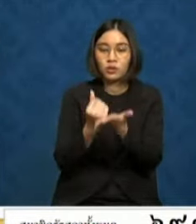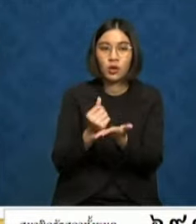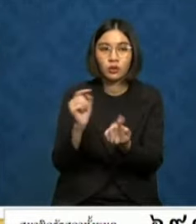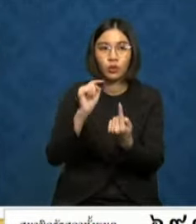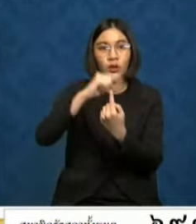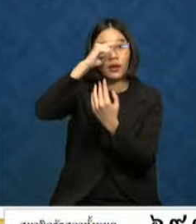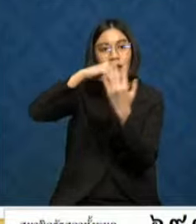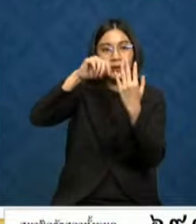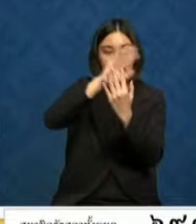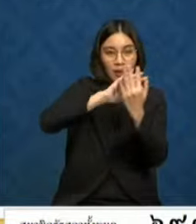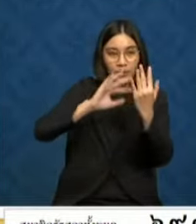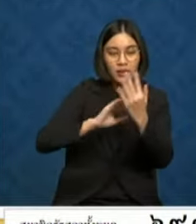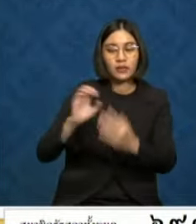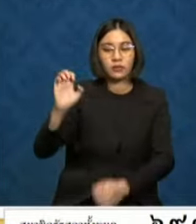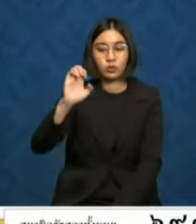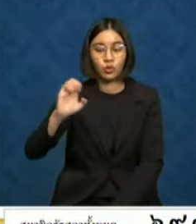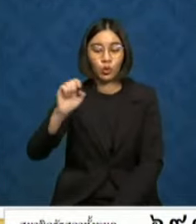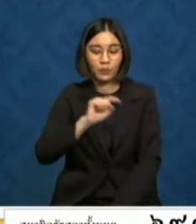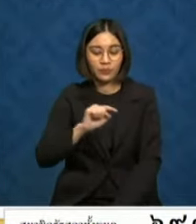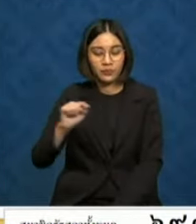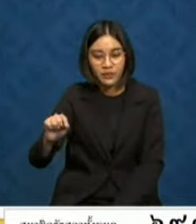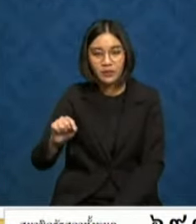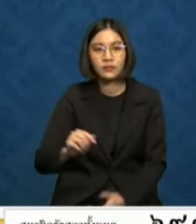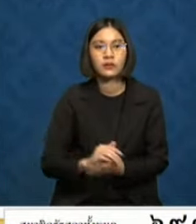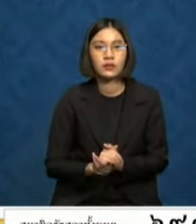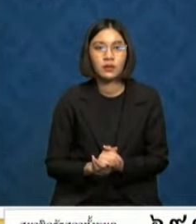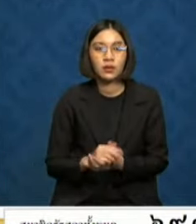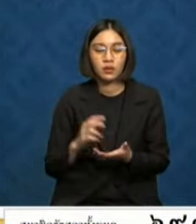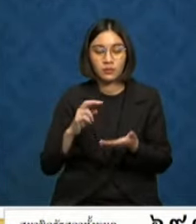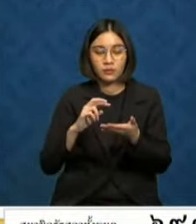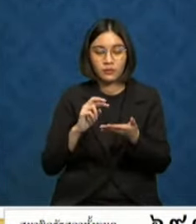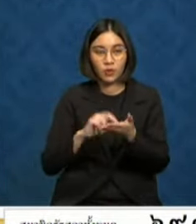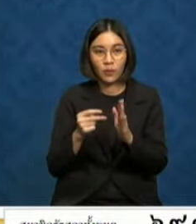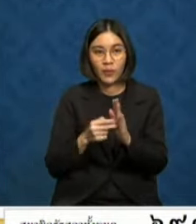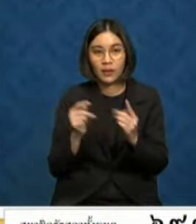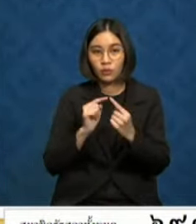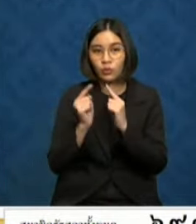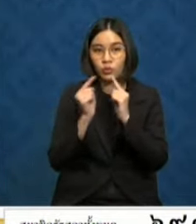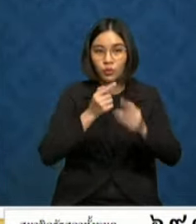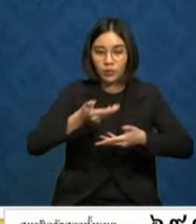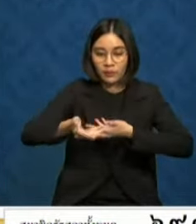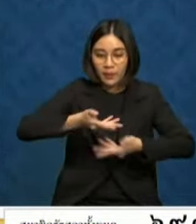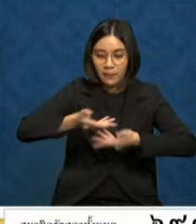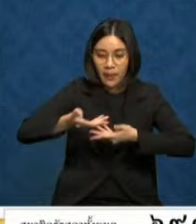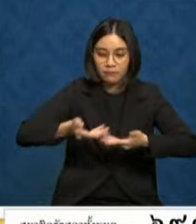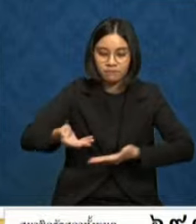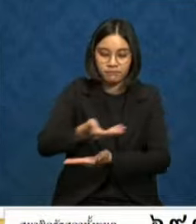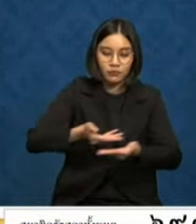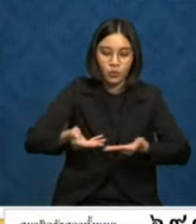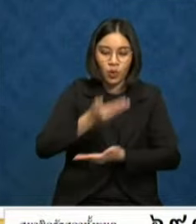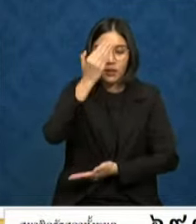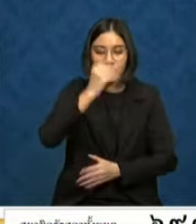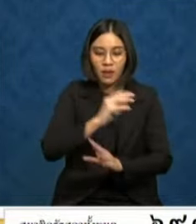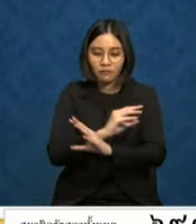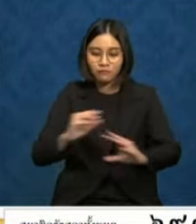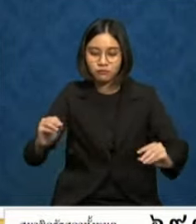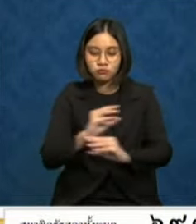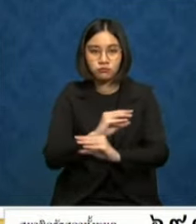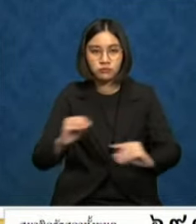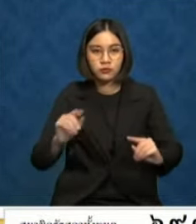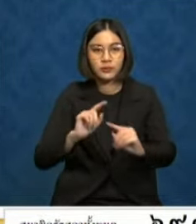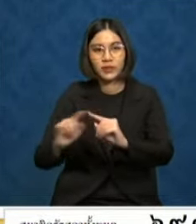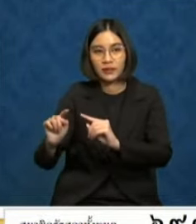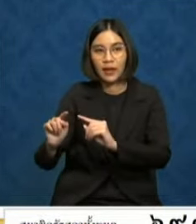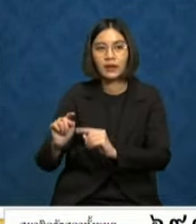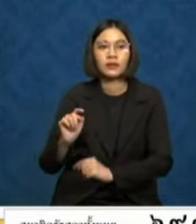ให้ทั้งประเทศไทยและสหภาพยุโรปสามารถที่จะมาใช้มาเจรจาหารือเพื่อแลกเปลี่ยนค่านิยมระ